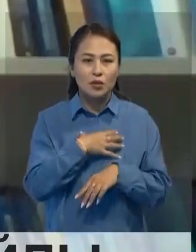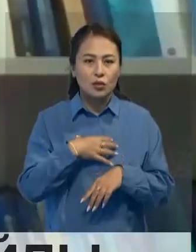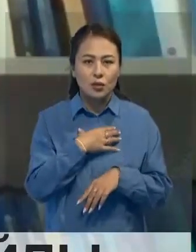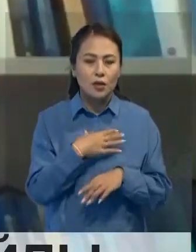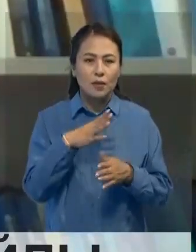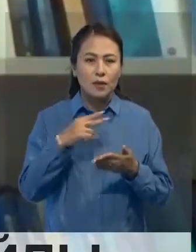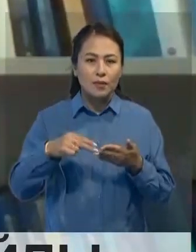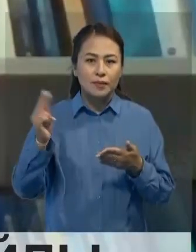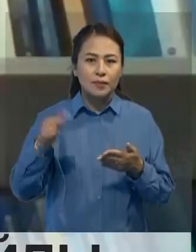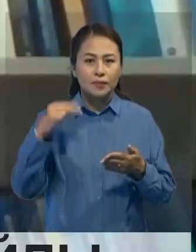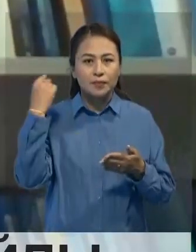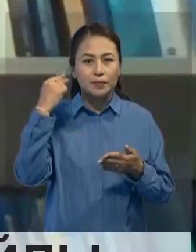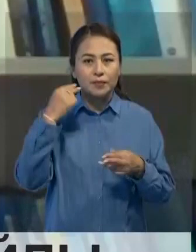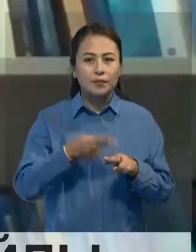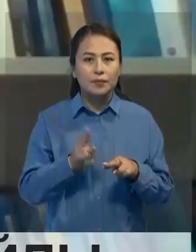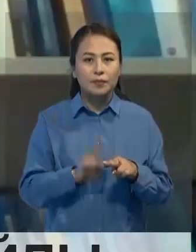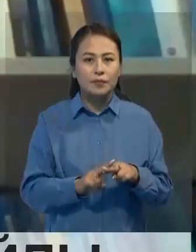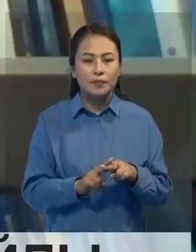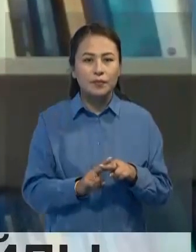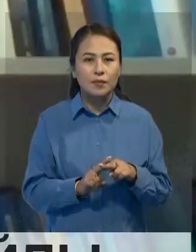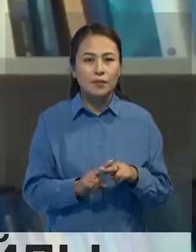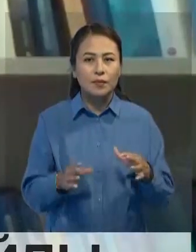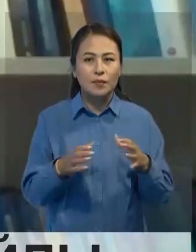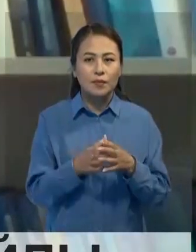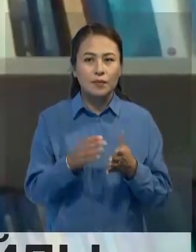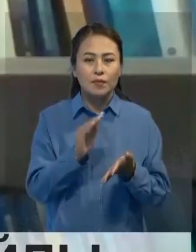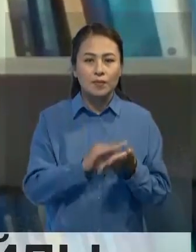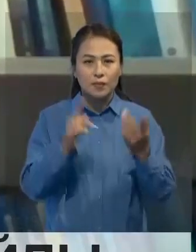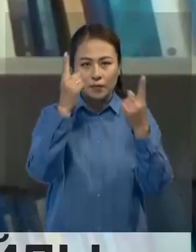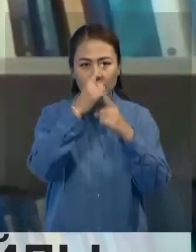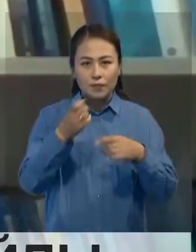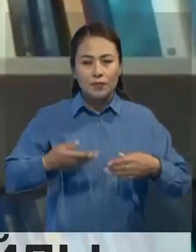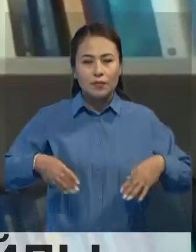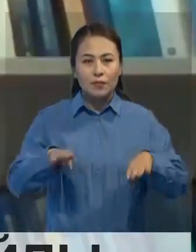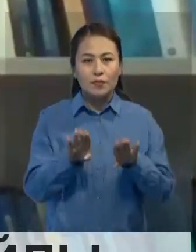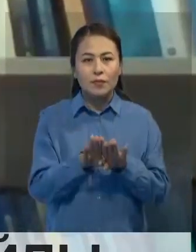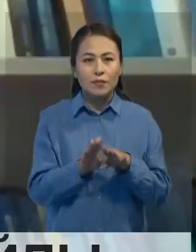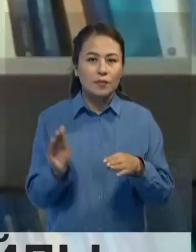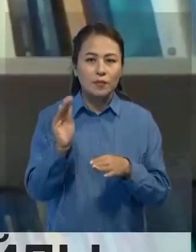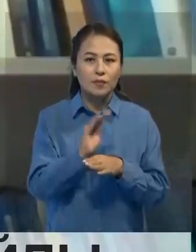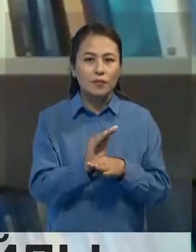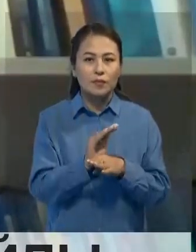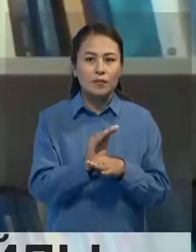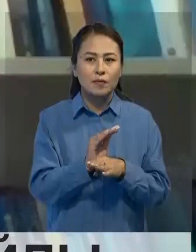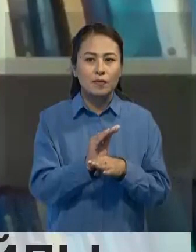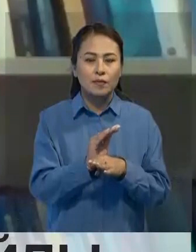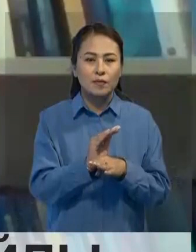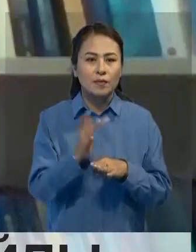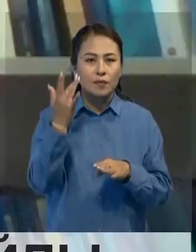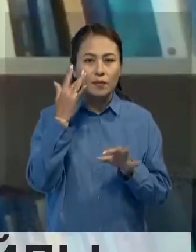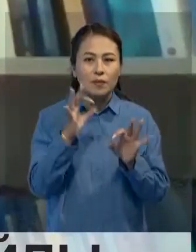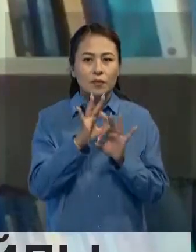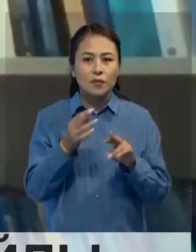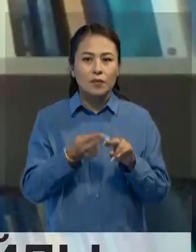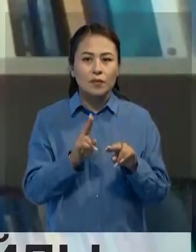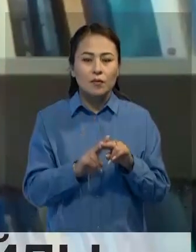осыған өз қолын қойды. Енді ол бүгін жарлық шықты, күшіне енді кіреді, заңгерлердің бәрі сөйтіп айтып кетеді.